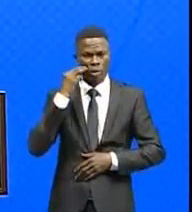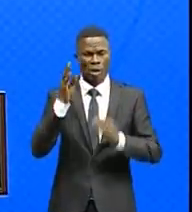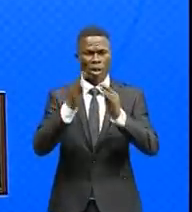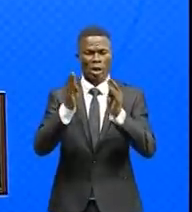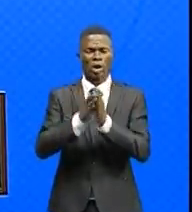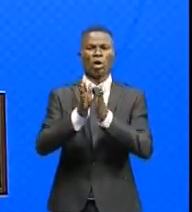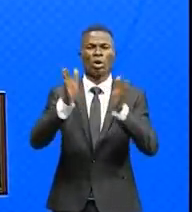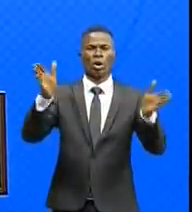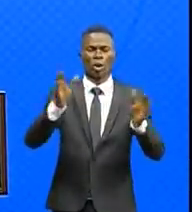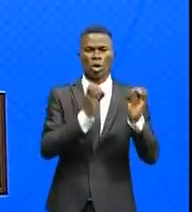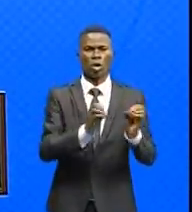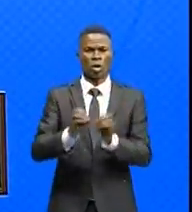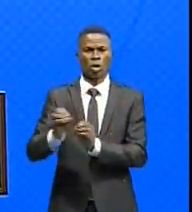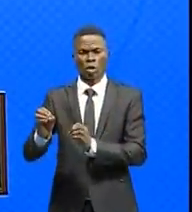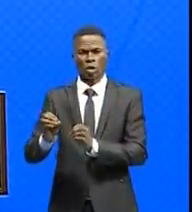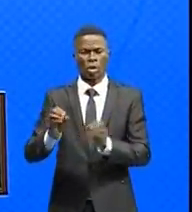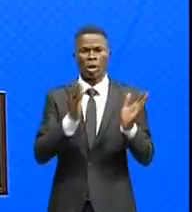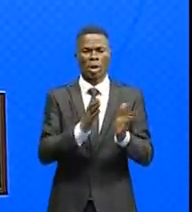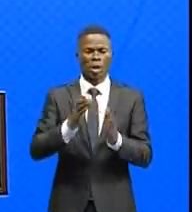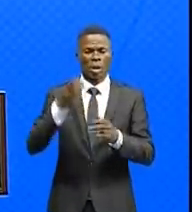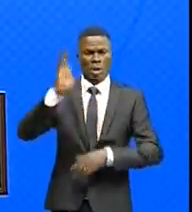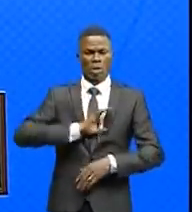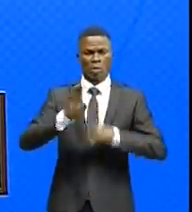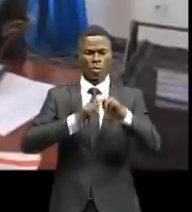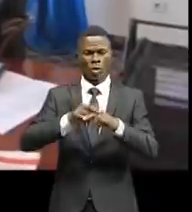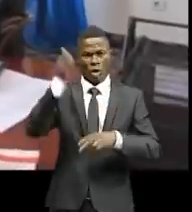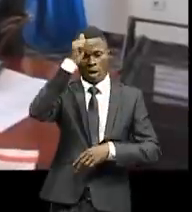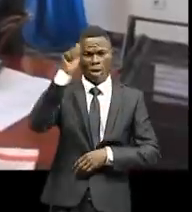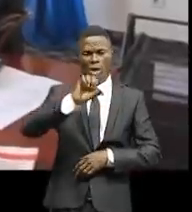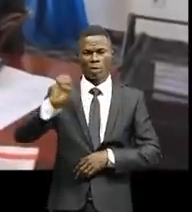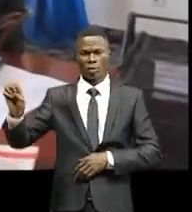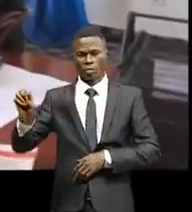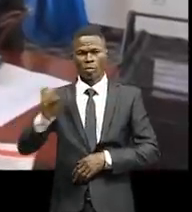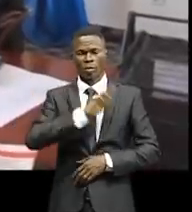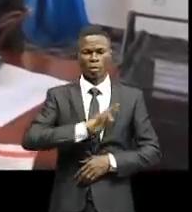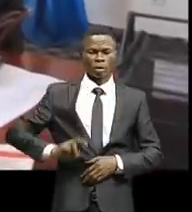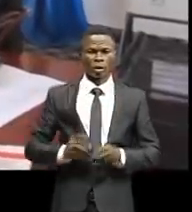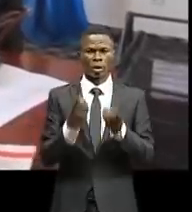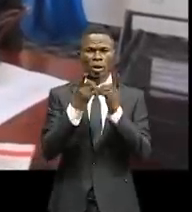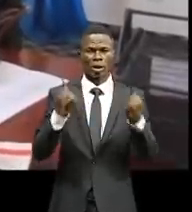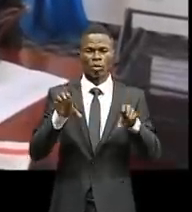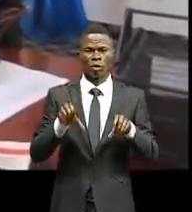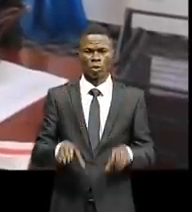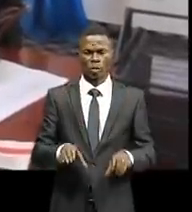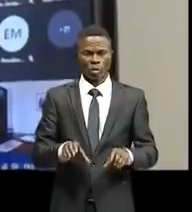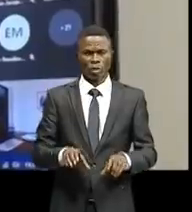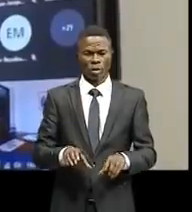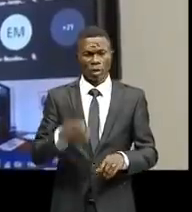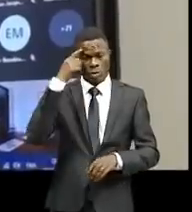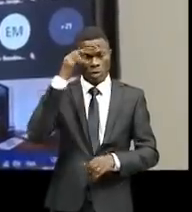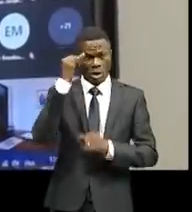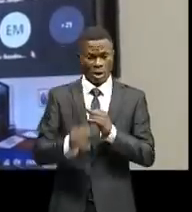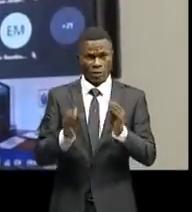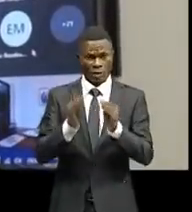l'Assemblée générale des organisations de coopération de police de l'Afrique de l'Est et de la République démocratique du Congo. Au terme de